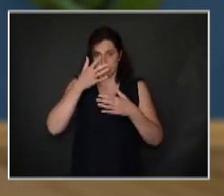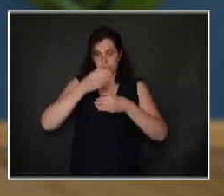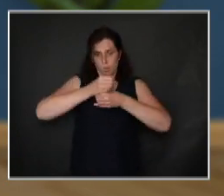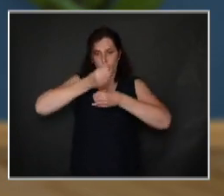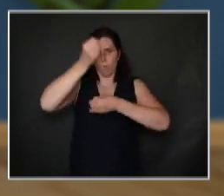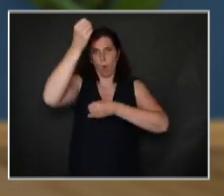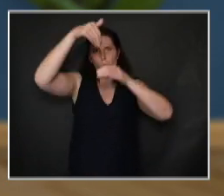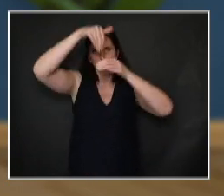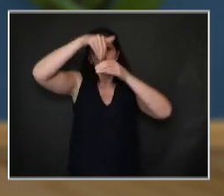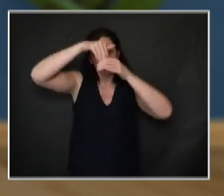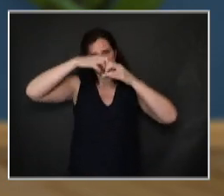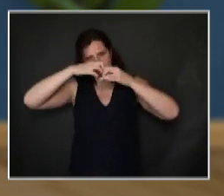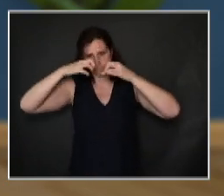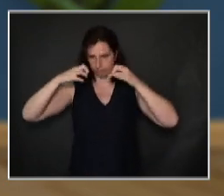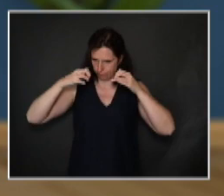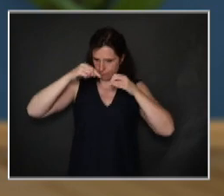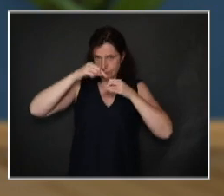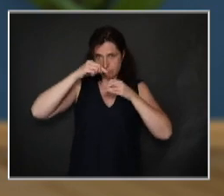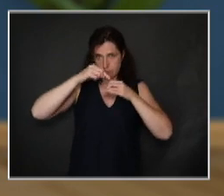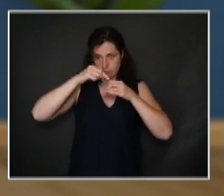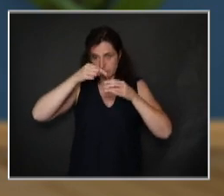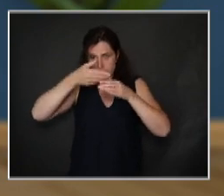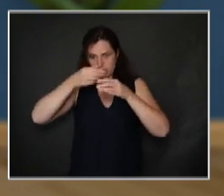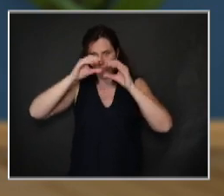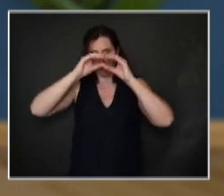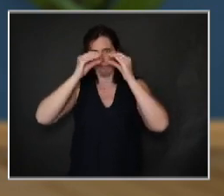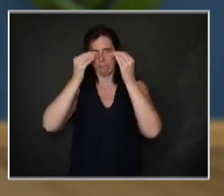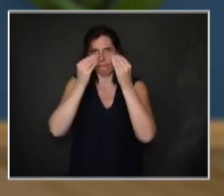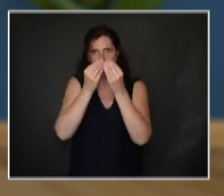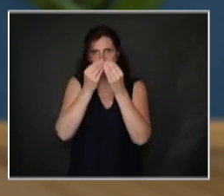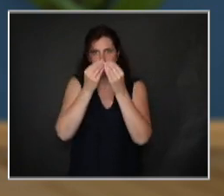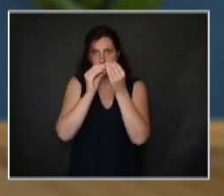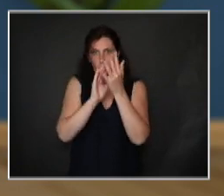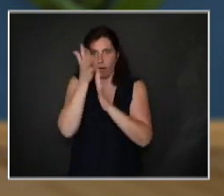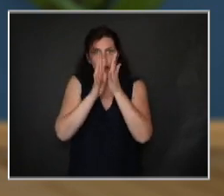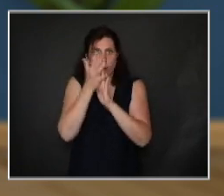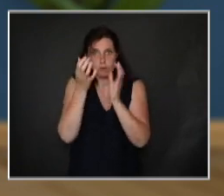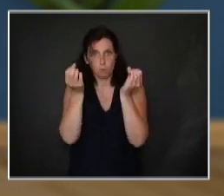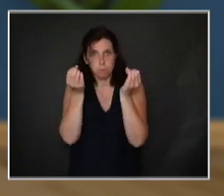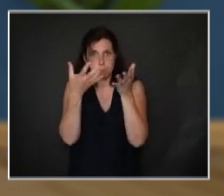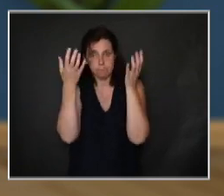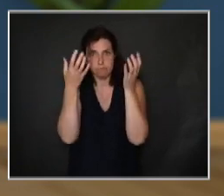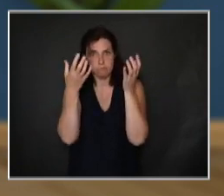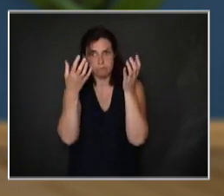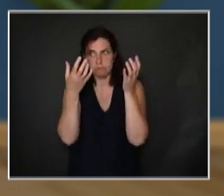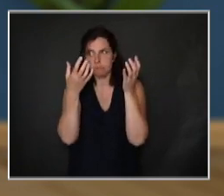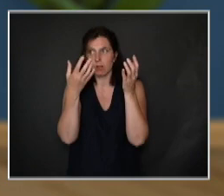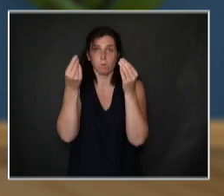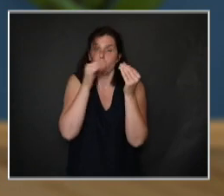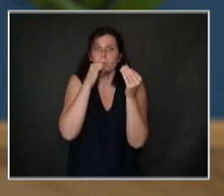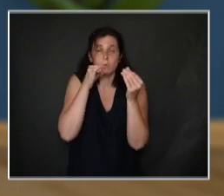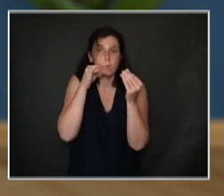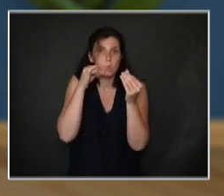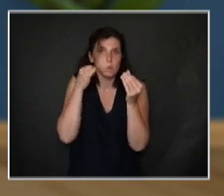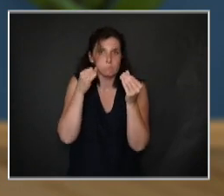colonne vertébrale, il y a eu à un moment ou à un autre un disque qui s'est enflammé, et, enfin qui s'est usé, et